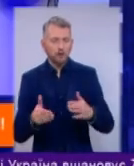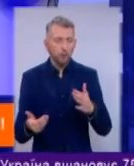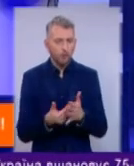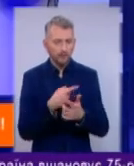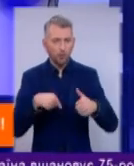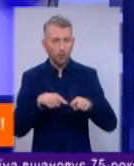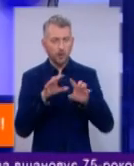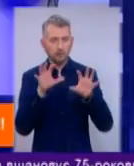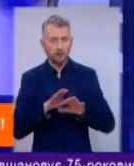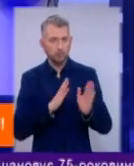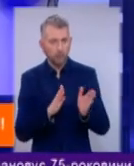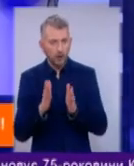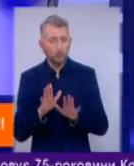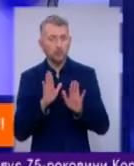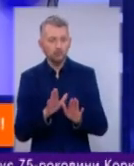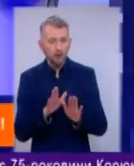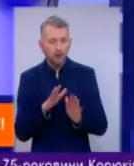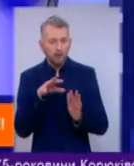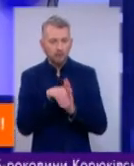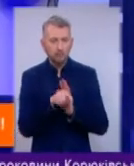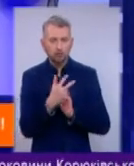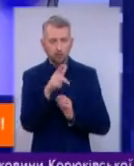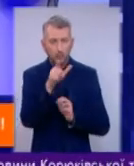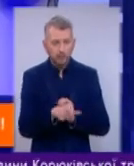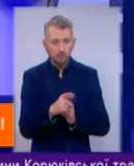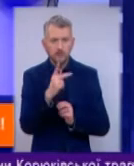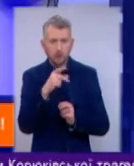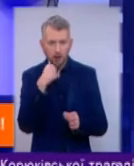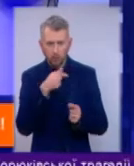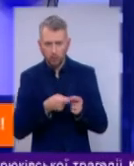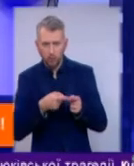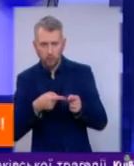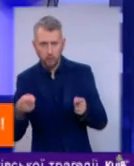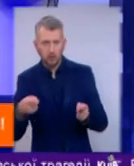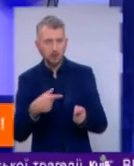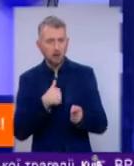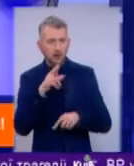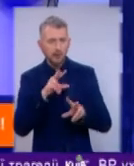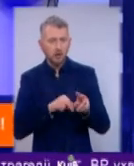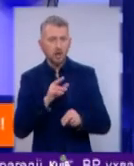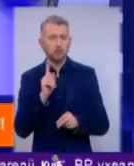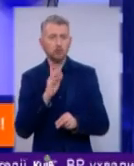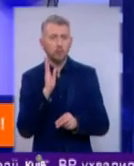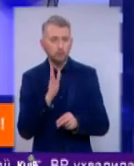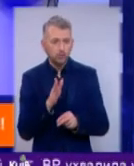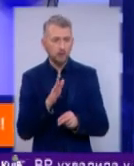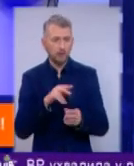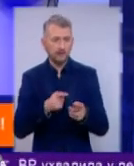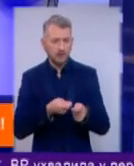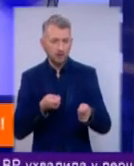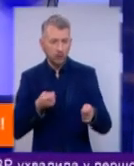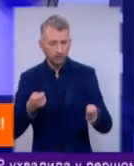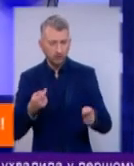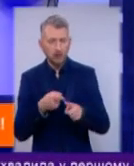орган правопорядку лише в рамках цих трьох осіб півтора року. Саме тому я вважаю, що буде тактика затягування, то